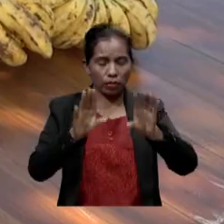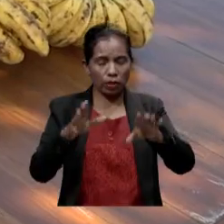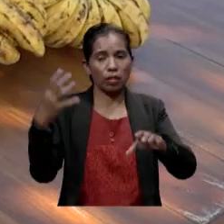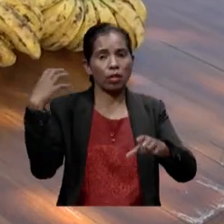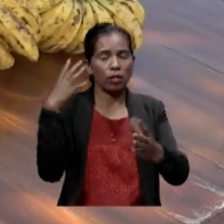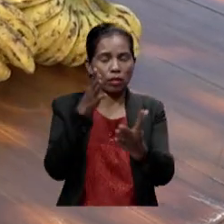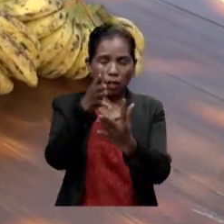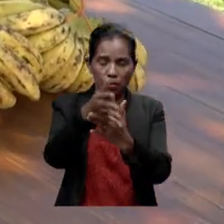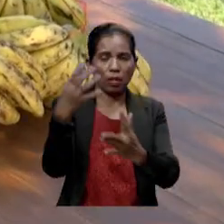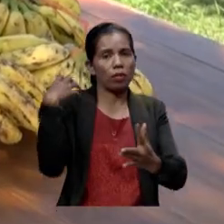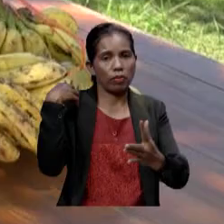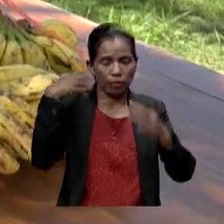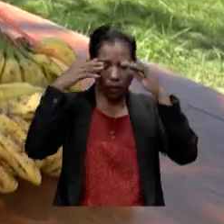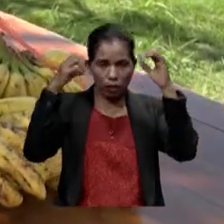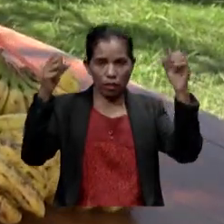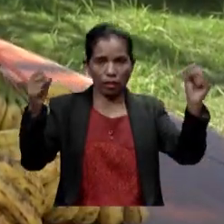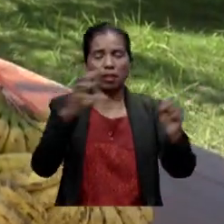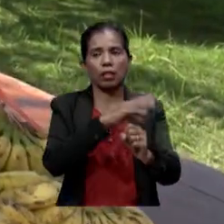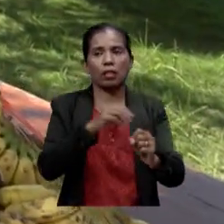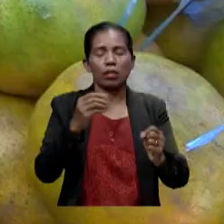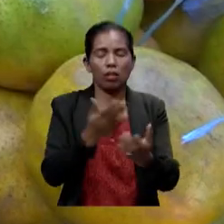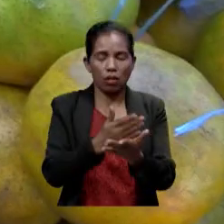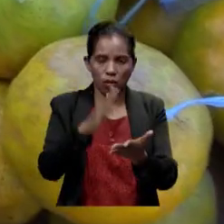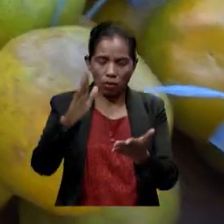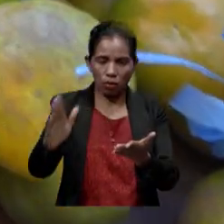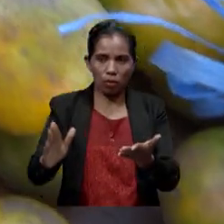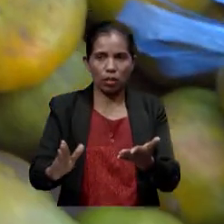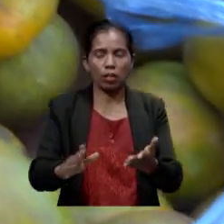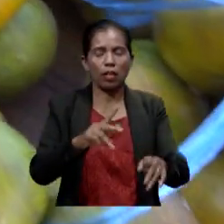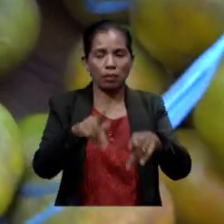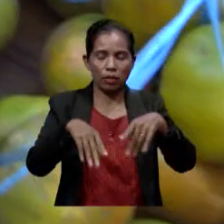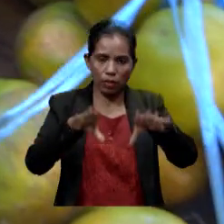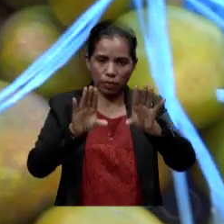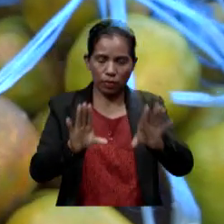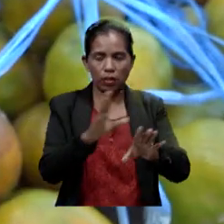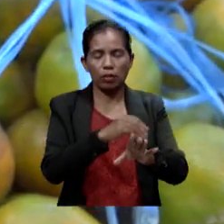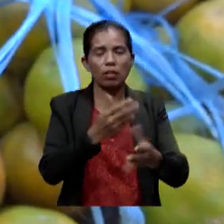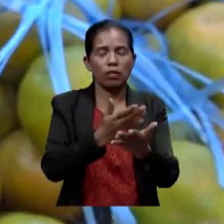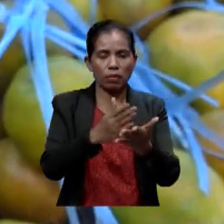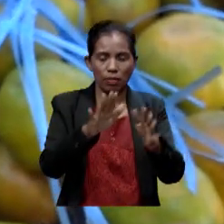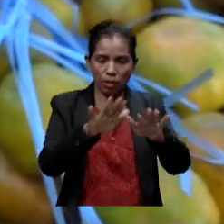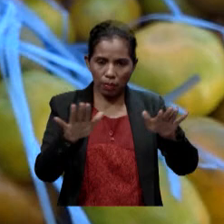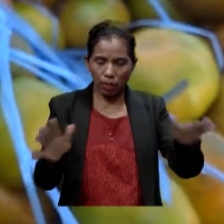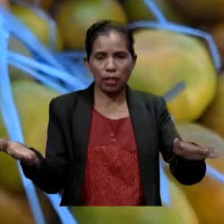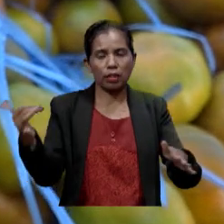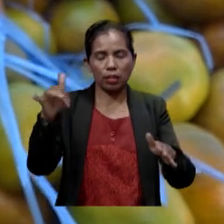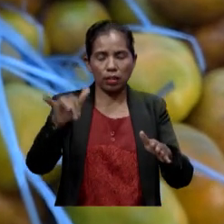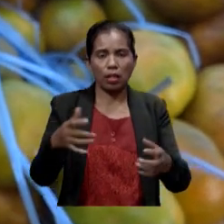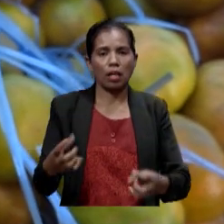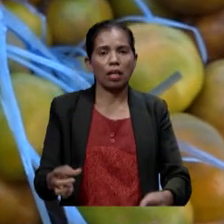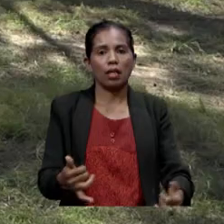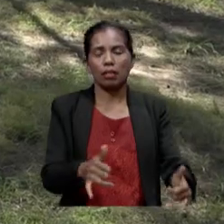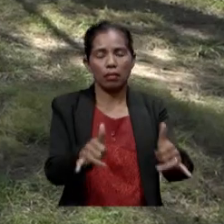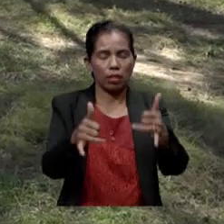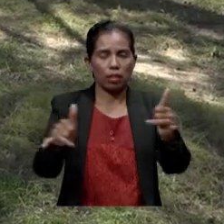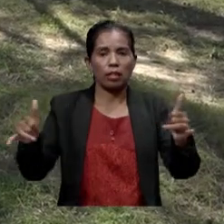laran gabineti Presidente Republika sosa produtu nebe negosiante sirafaan hodi fahe balabarik sira nebe halimar ia jarding